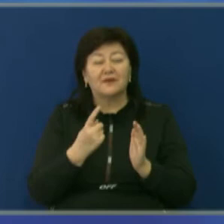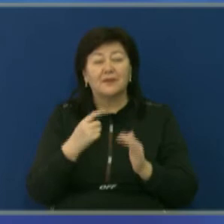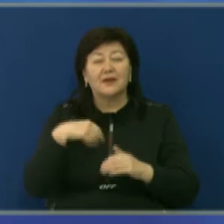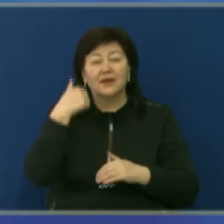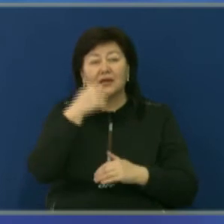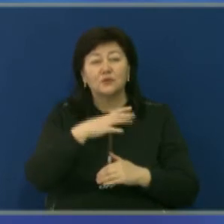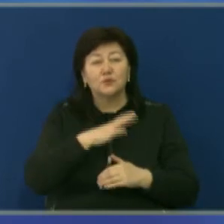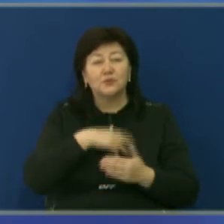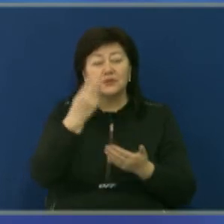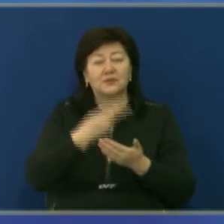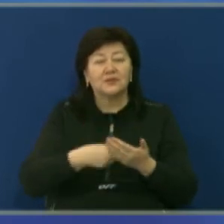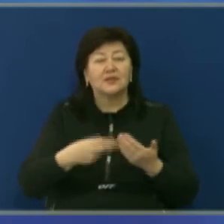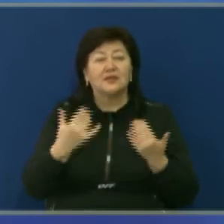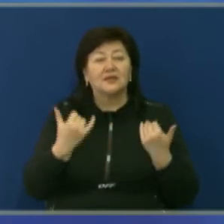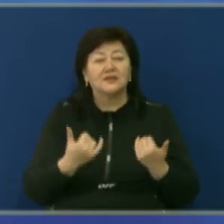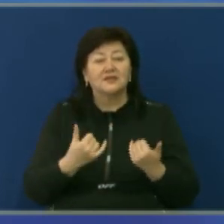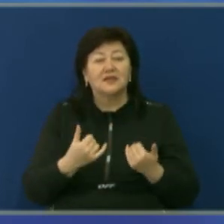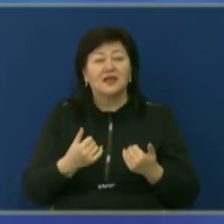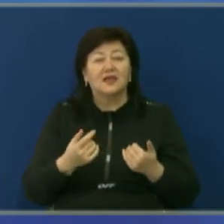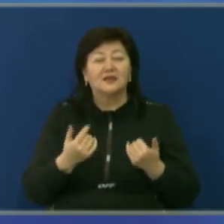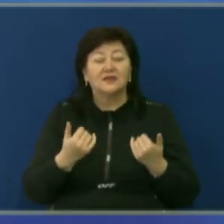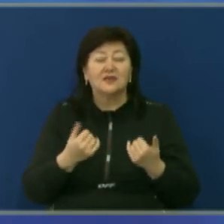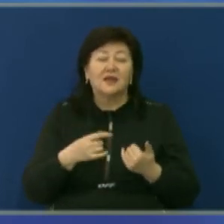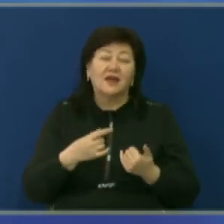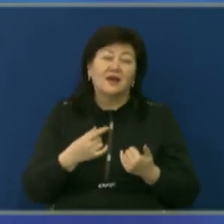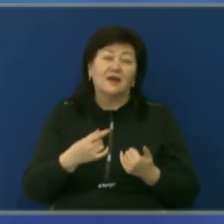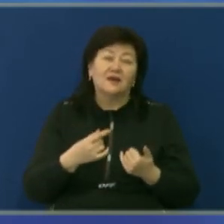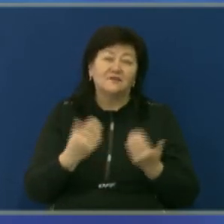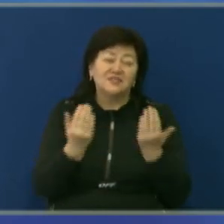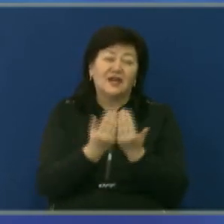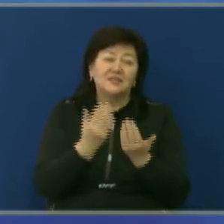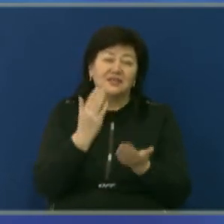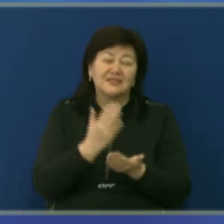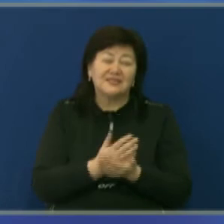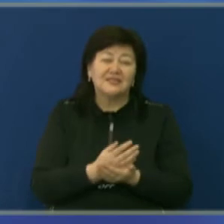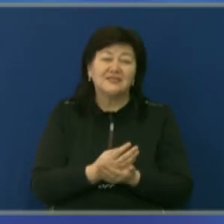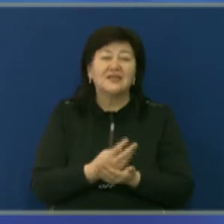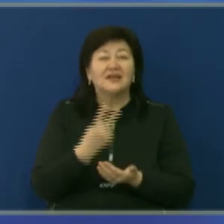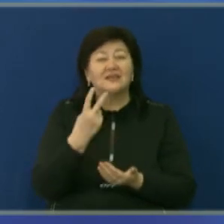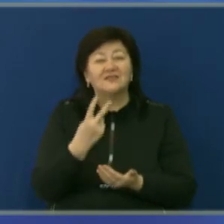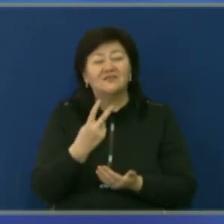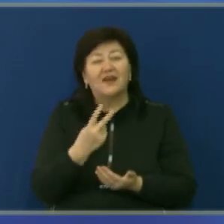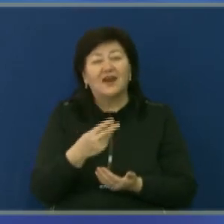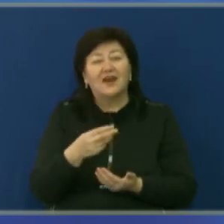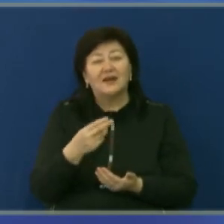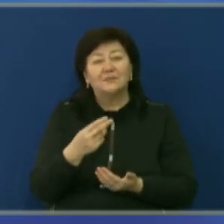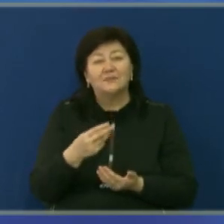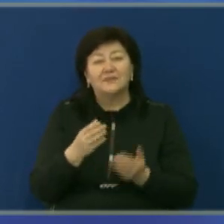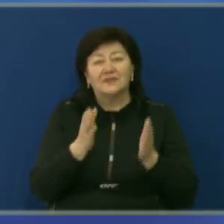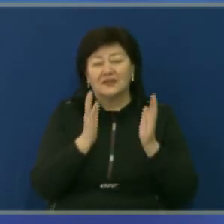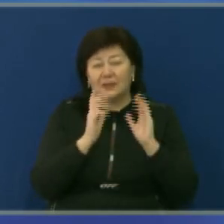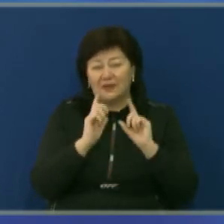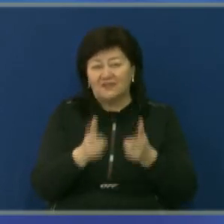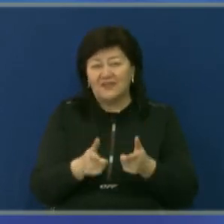Традиционно в театре разыгрывают два наиболее популярных жанра – комедия и трагедия, символами которых стали театральные маски.